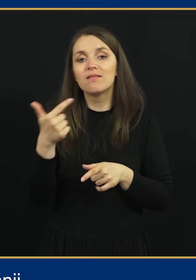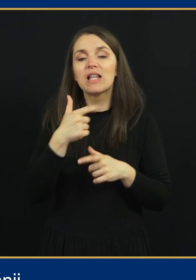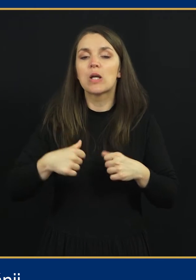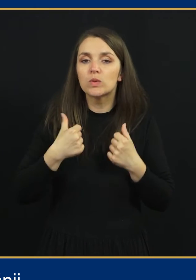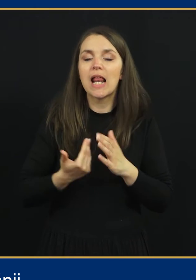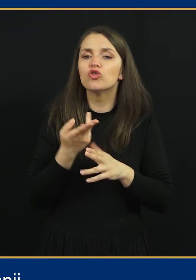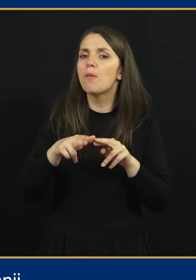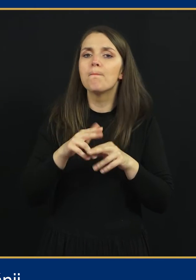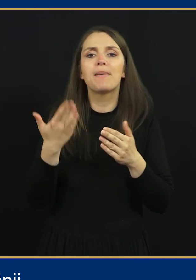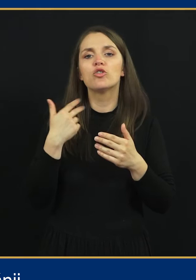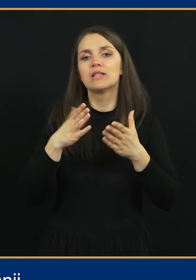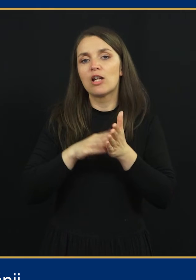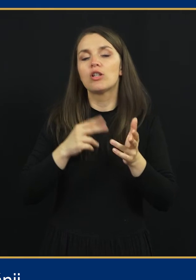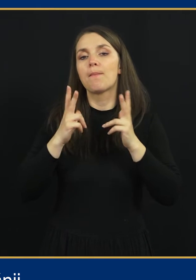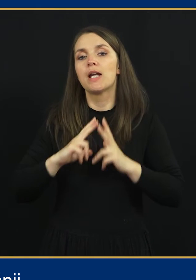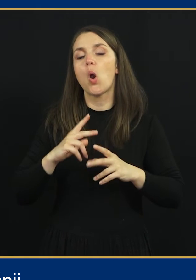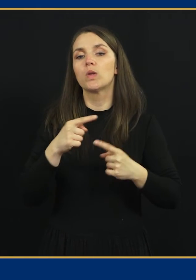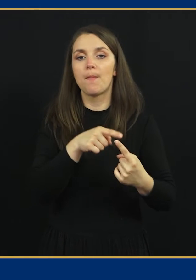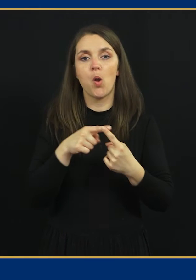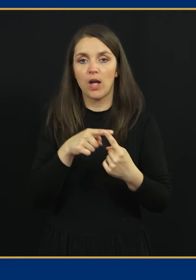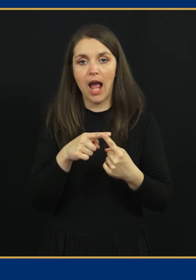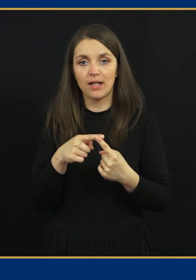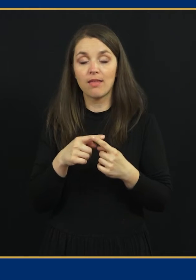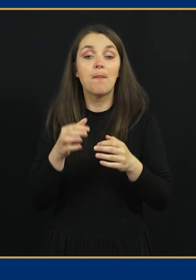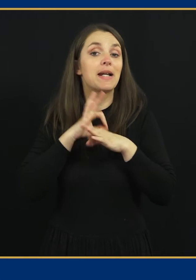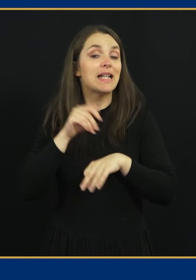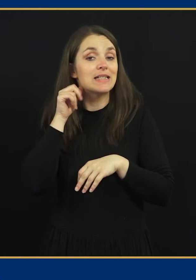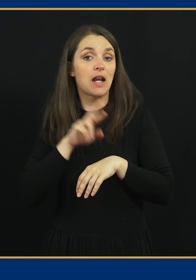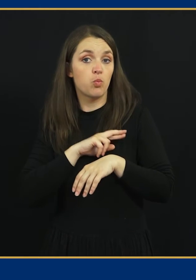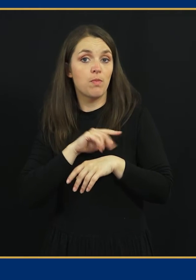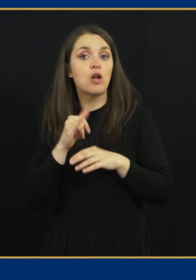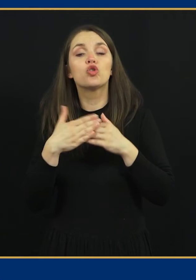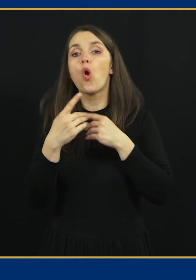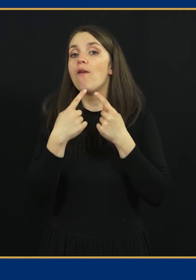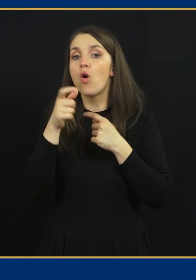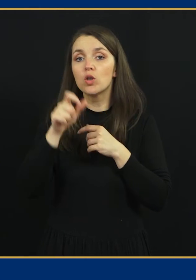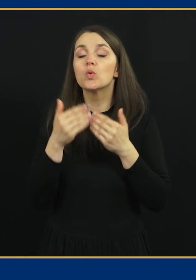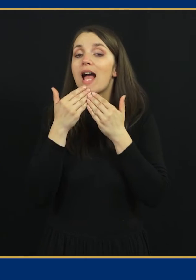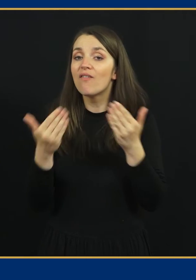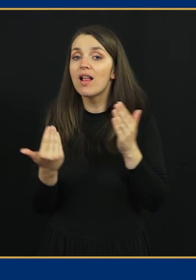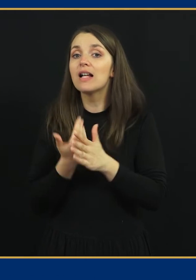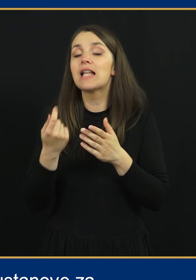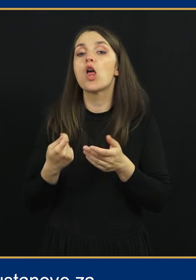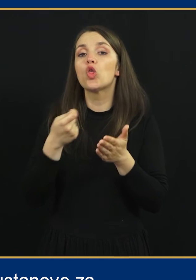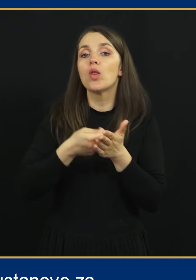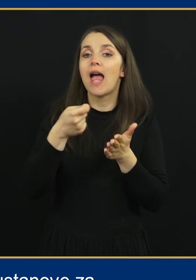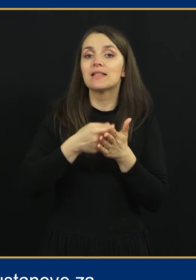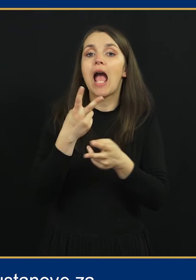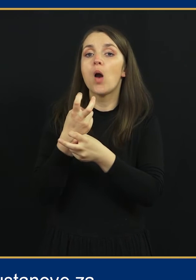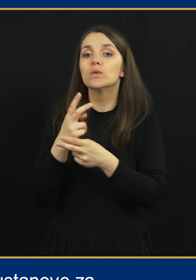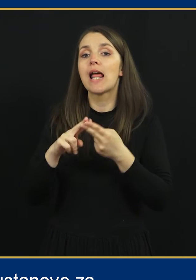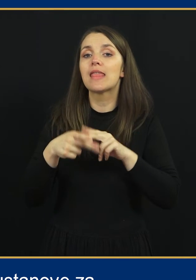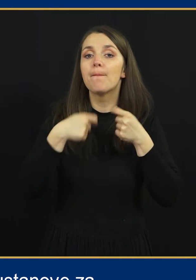za čimprejšnji začetek mirovnih pogajanj. Predsednica republike pa je sogovorniku zahvalila za donacije, ki jih Avstrija